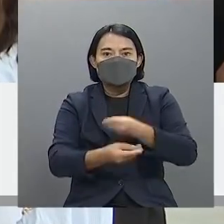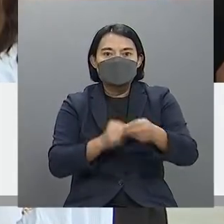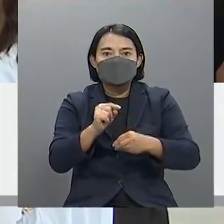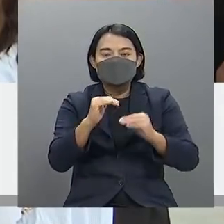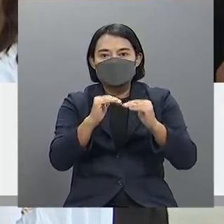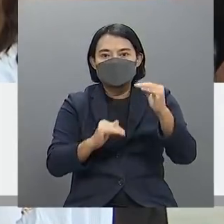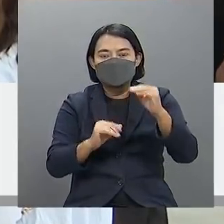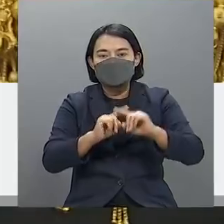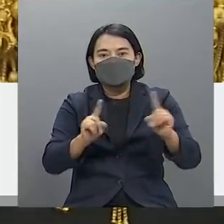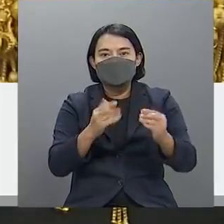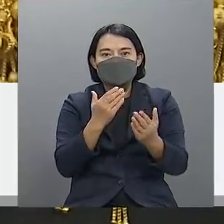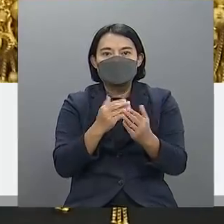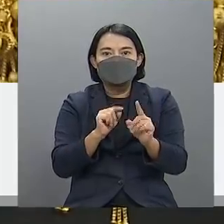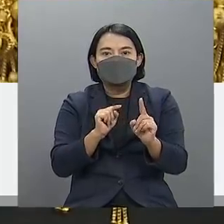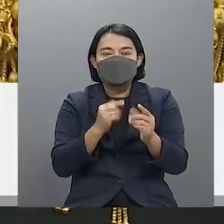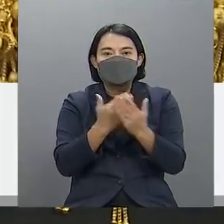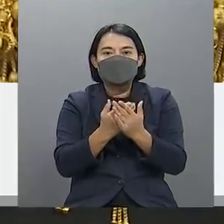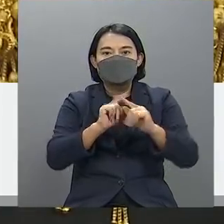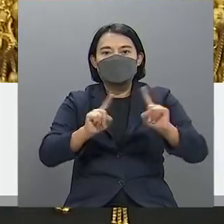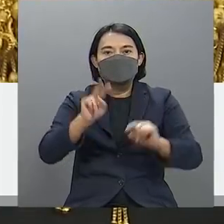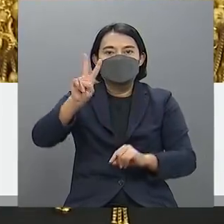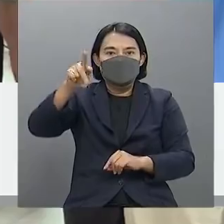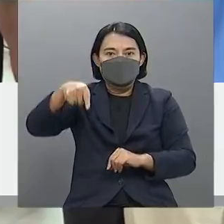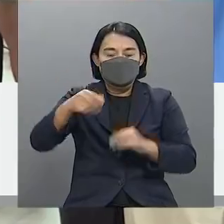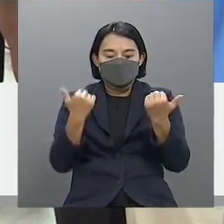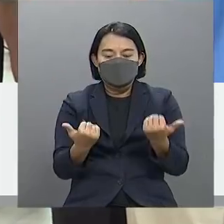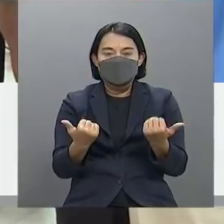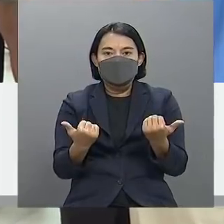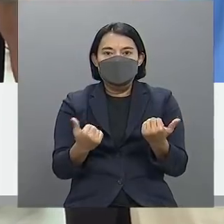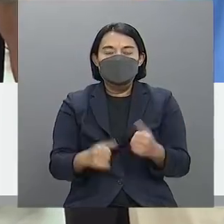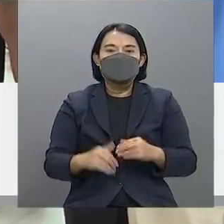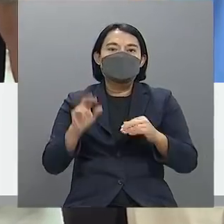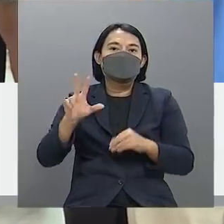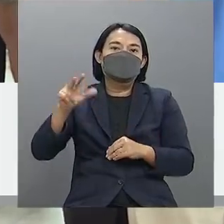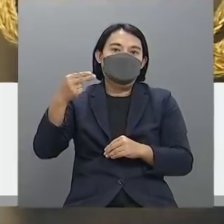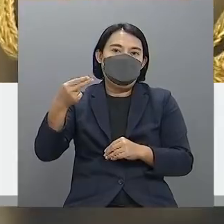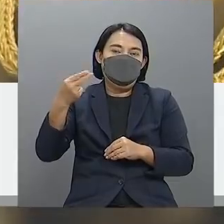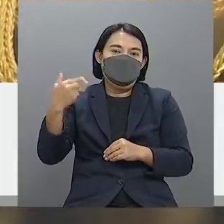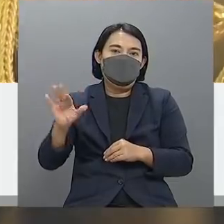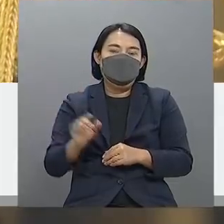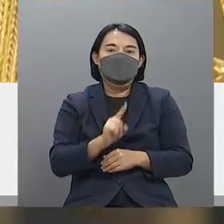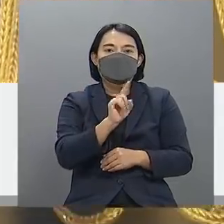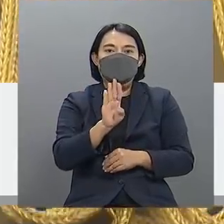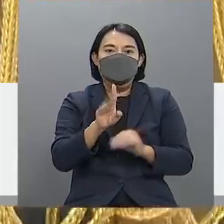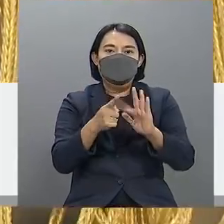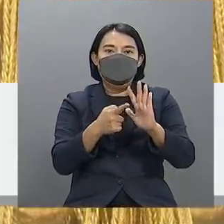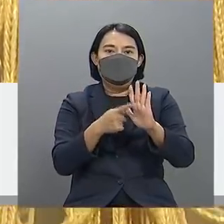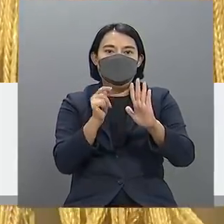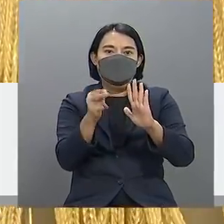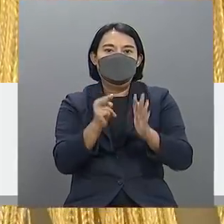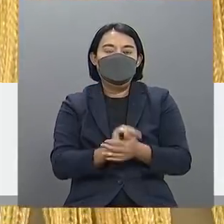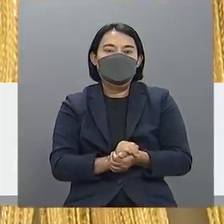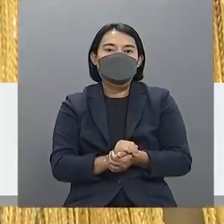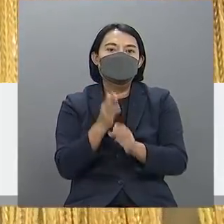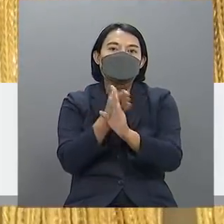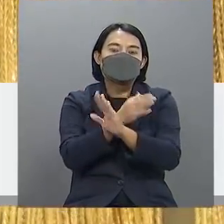2,000 บาทจากราคาที่ทะลุเกิน 30,000 บาทต่อบาททองคำไปแล้วคือก่อนหน้านี้ถ้าคุณผู้ชมติดตามข่าวทองคำเนี่ยสมาคมค้าทองคำเ